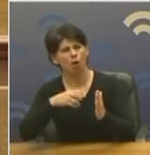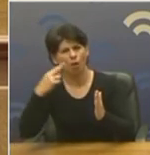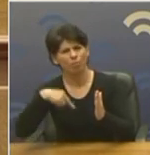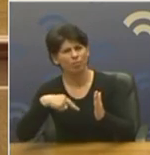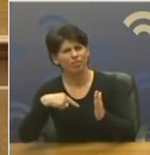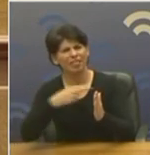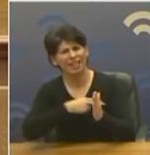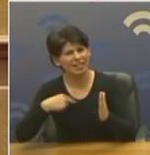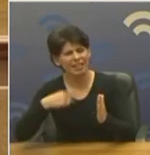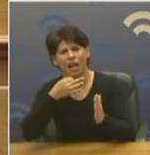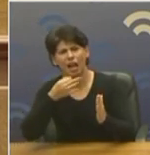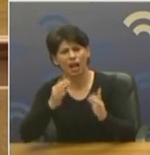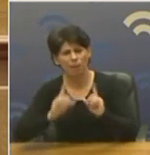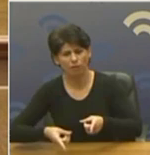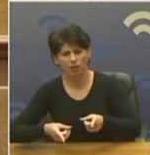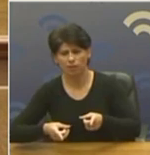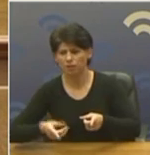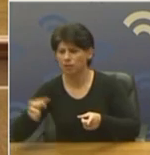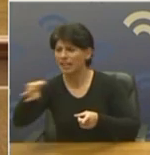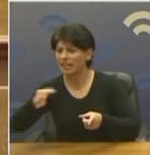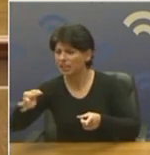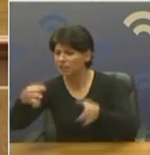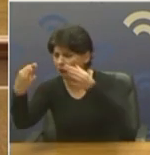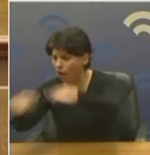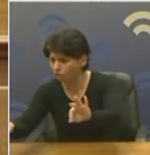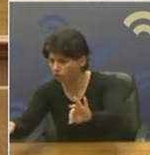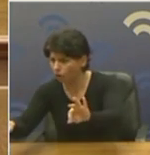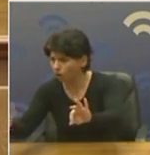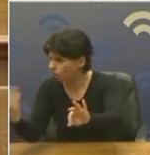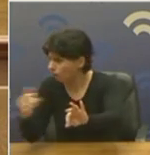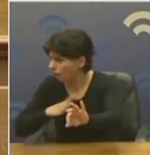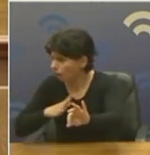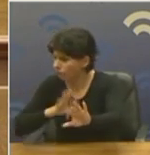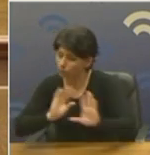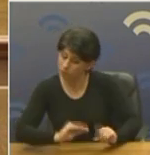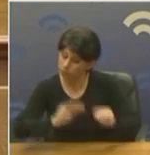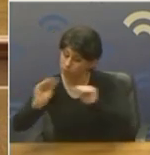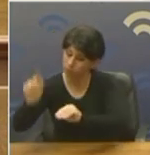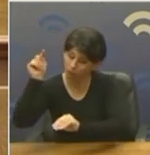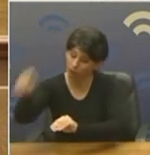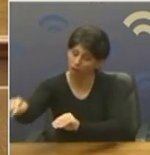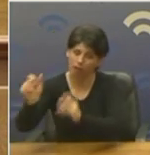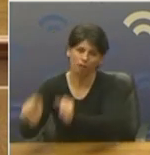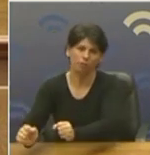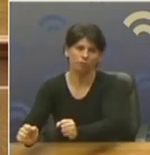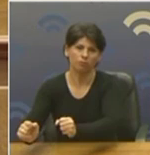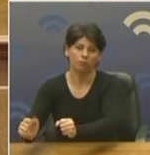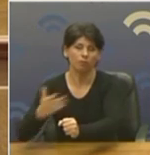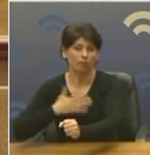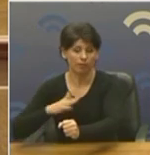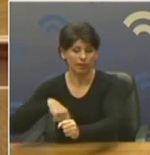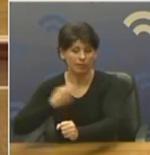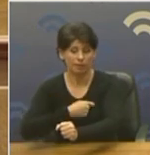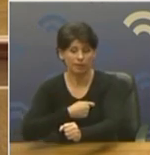τους λαθρομετανάστες που ζητάνε άσυλο σε ακατοίκητα νησί. Και αυτό διαβάστε το. Και αν δεν θέλετε να διαβάσετε καλύτερα, πάτε στην Ισπανία με τον Gang Law.